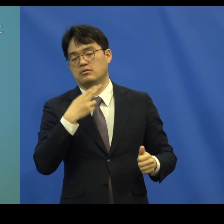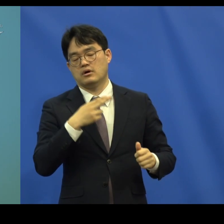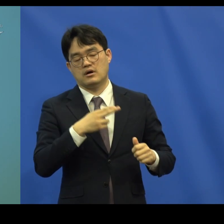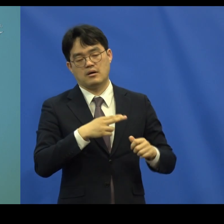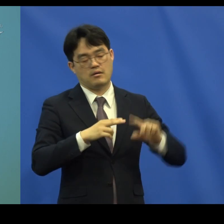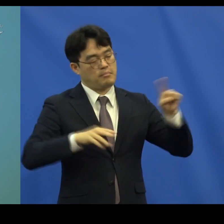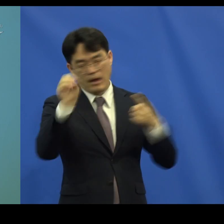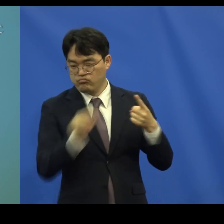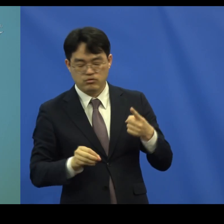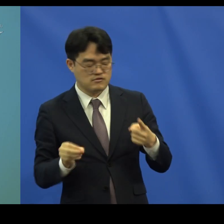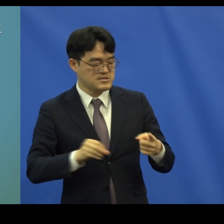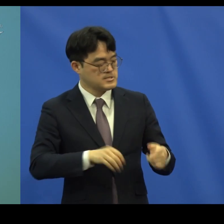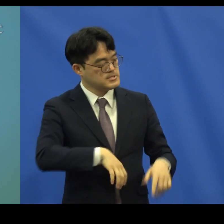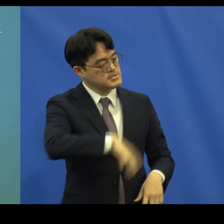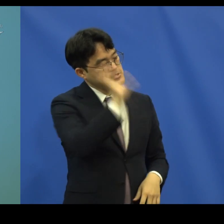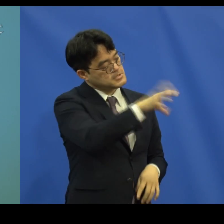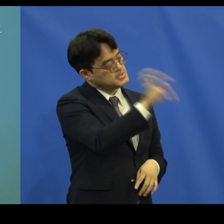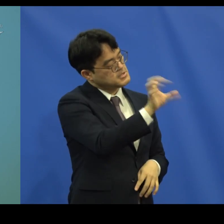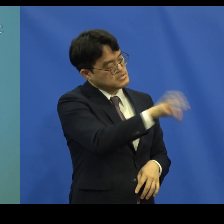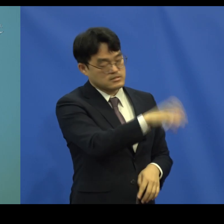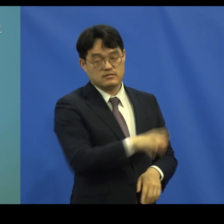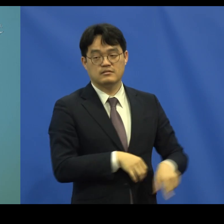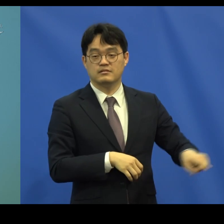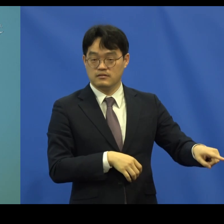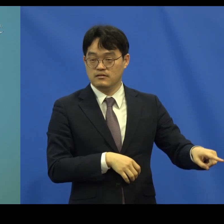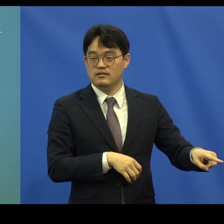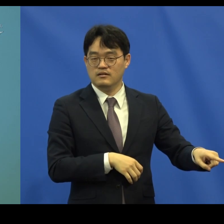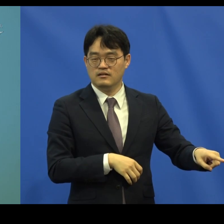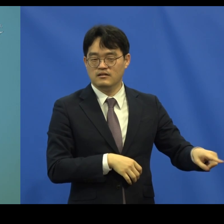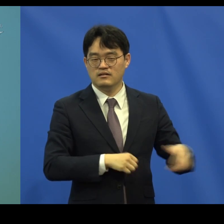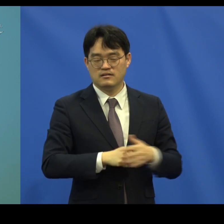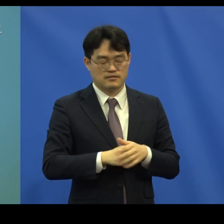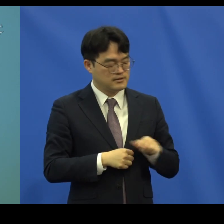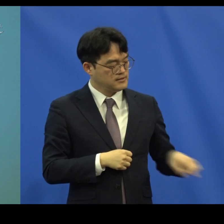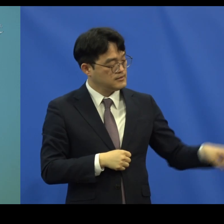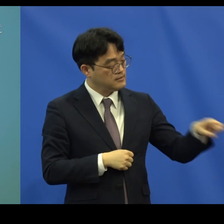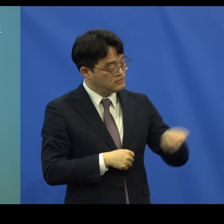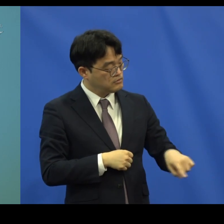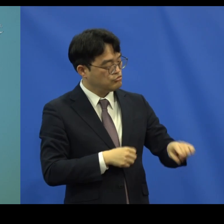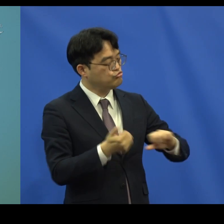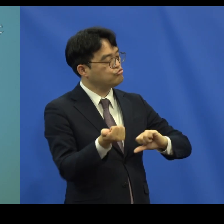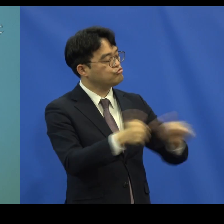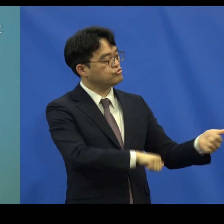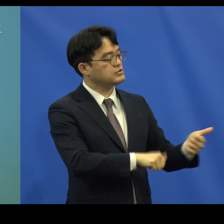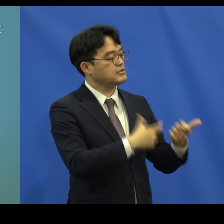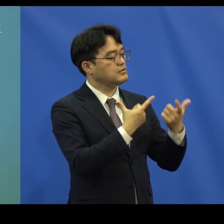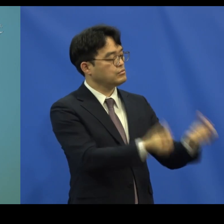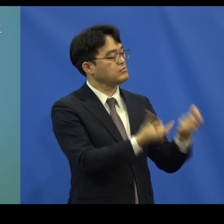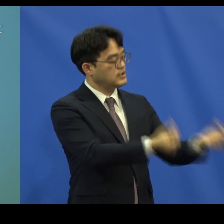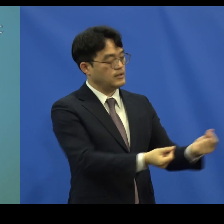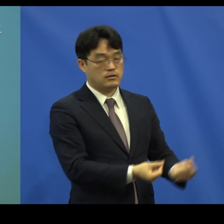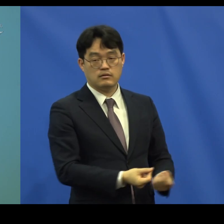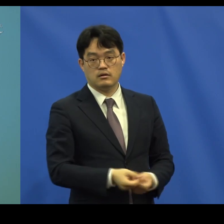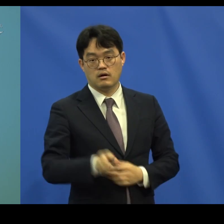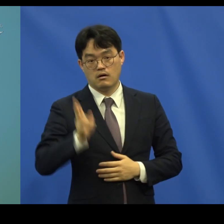굉장히 직설적이죠. 끔찍한 판정. 너는 죽은 자다.